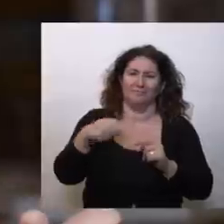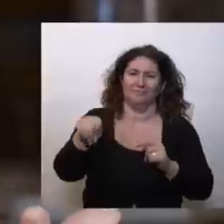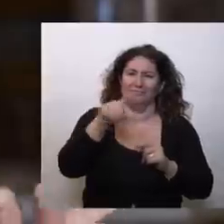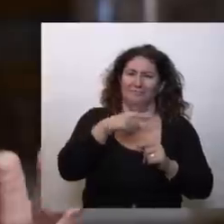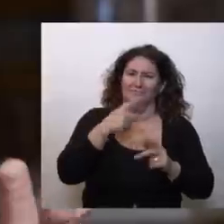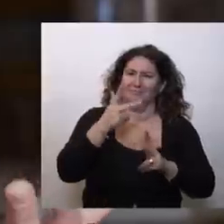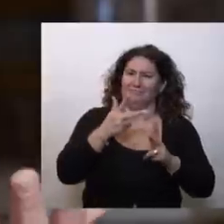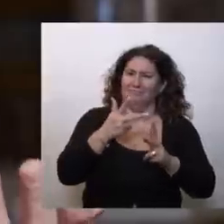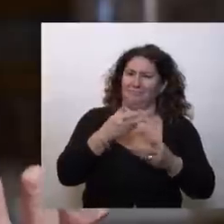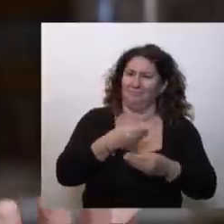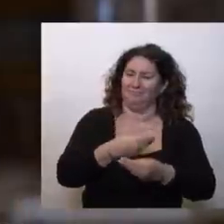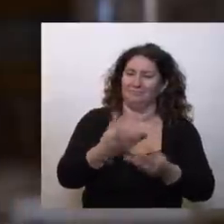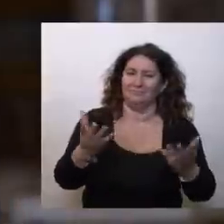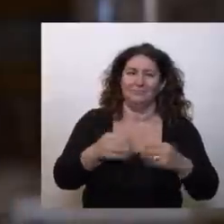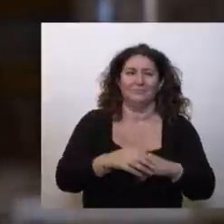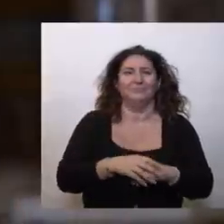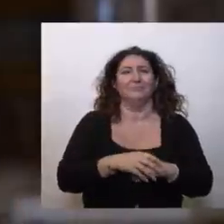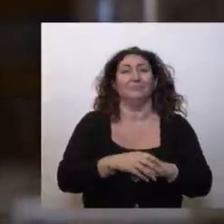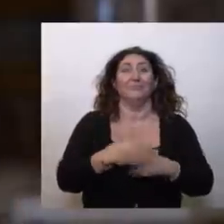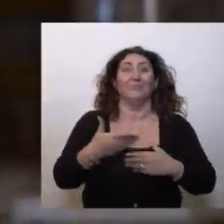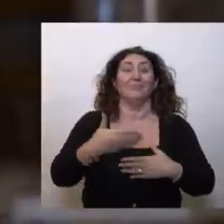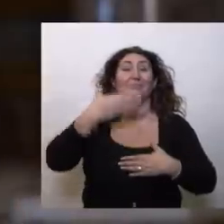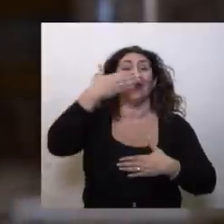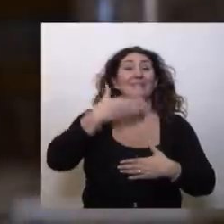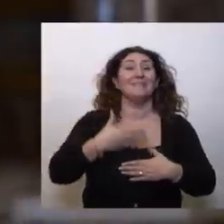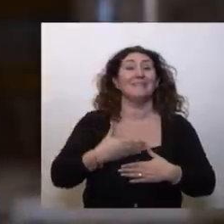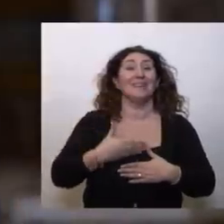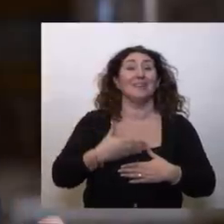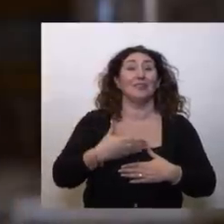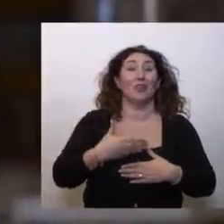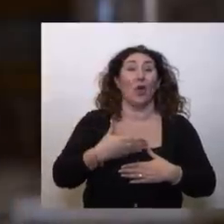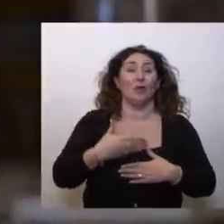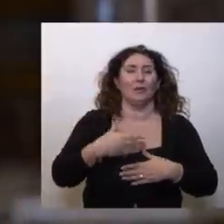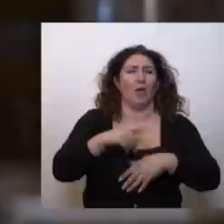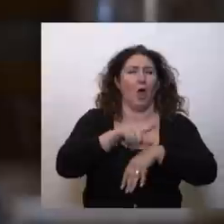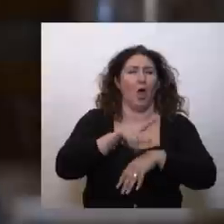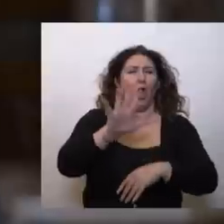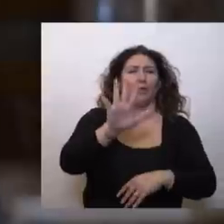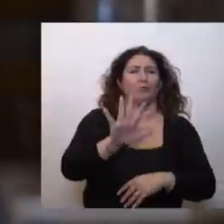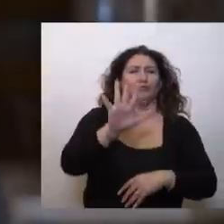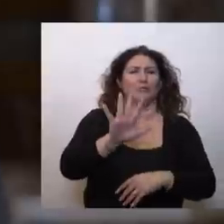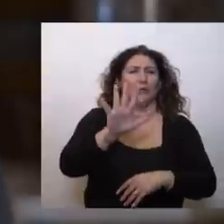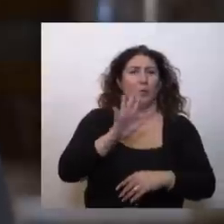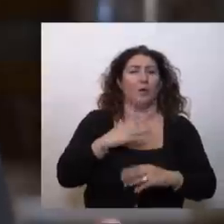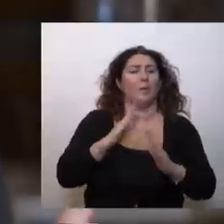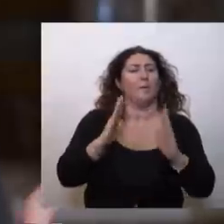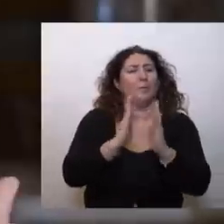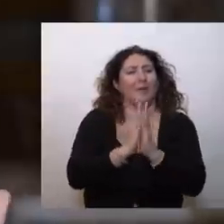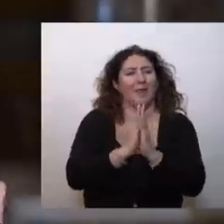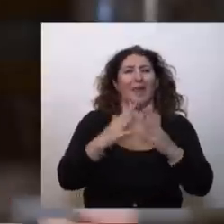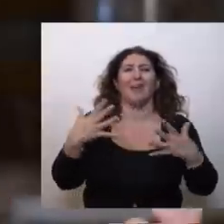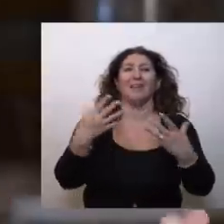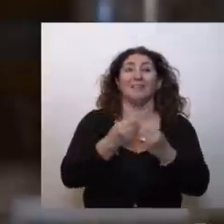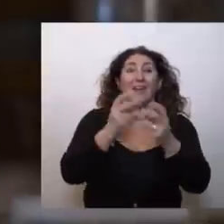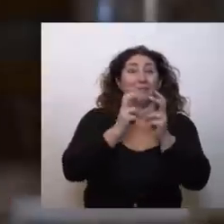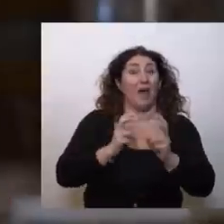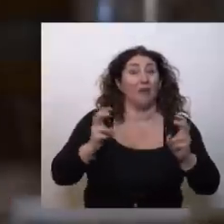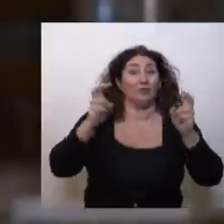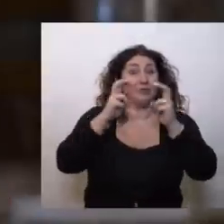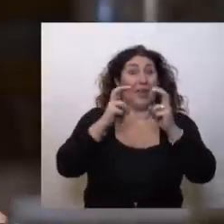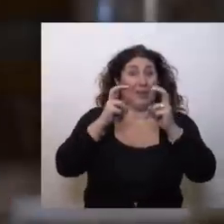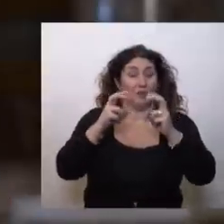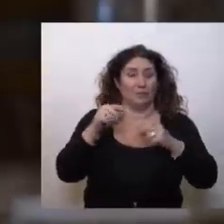arrivare anche noi di fronte alla Sindone per vivere alle 5 la preghiera con l'arcivescovo, vogliamo vivere